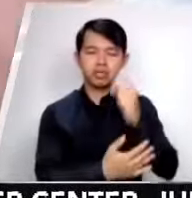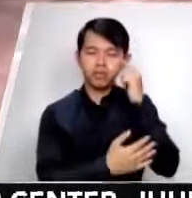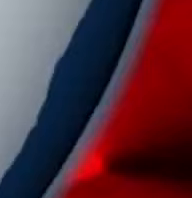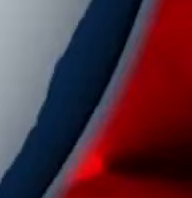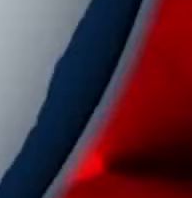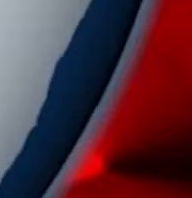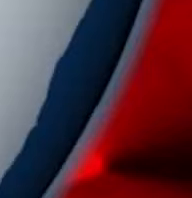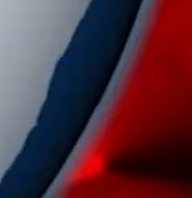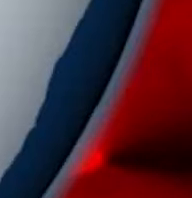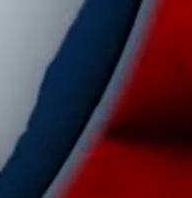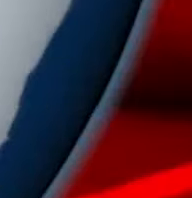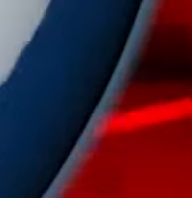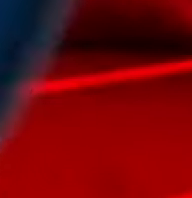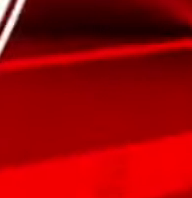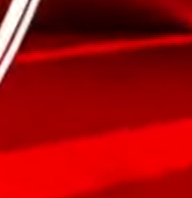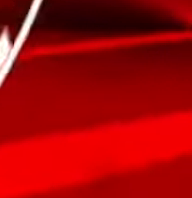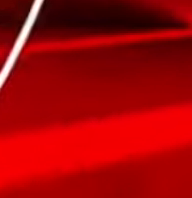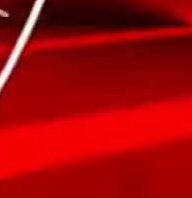News.